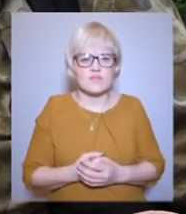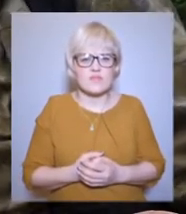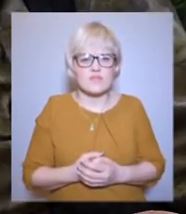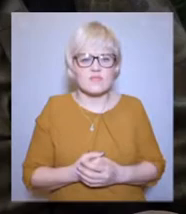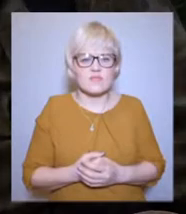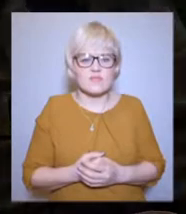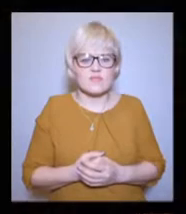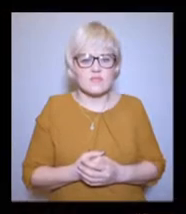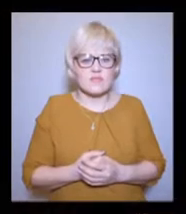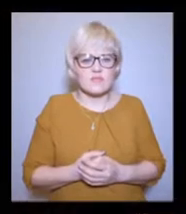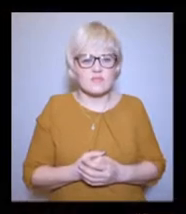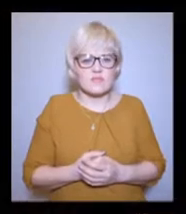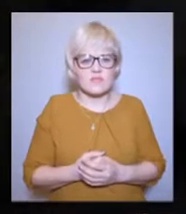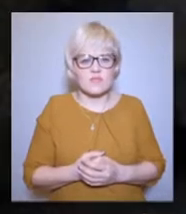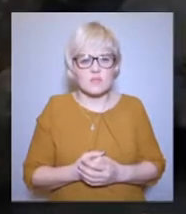физические.